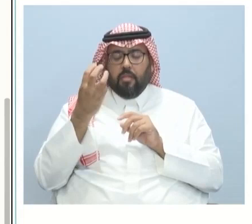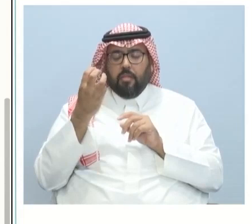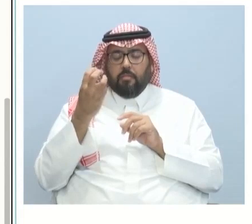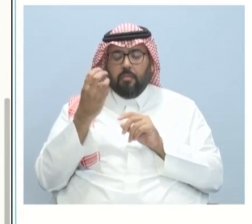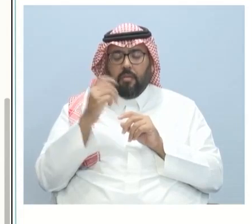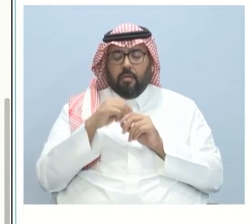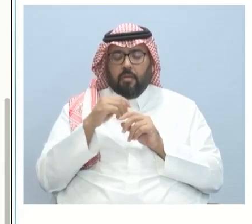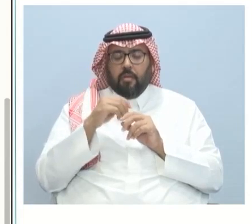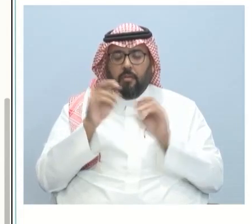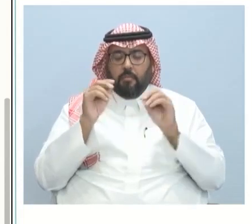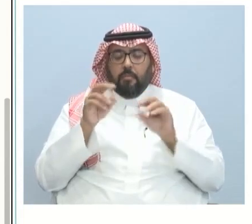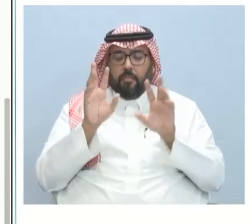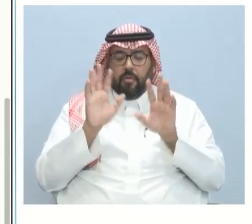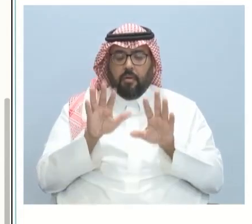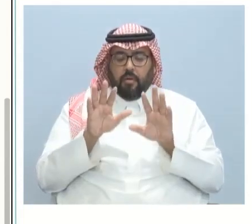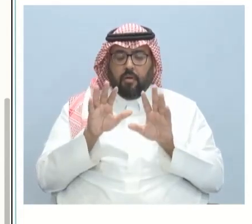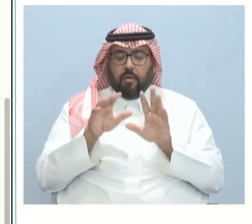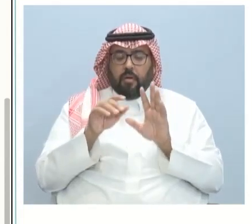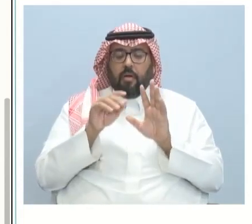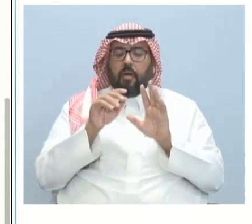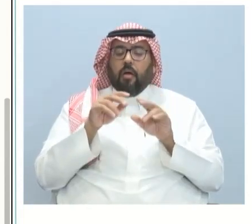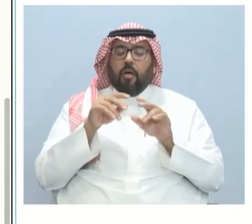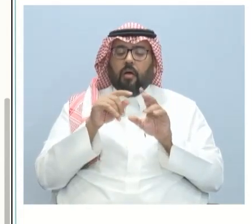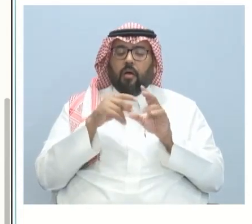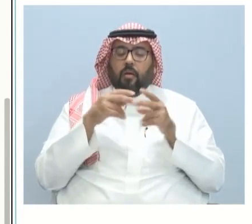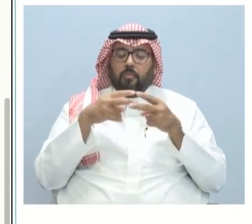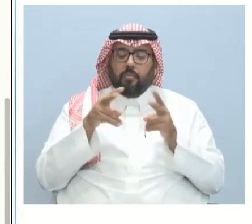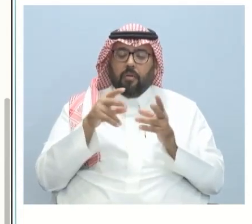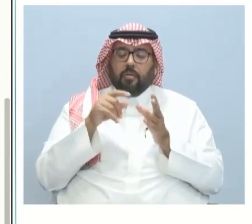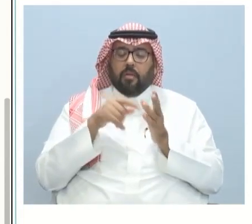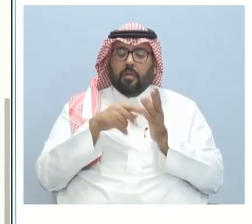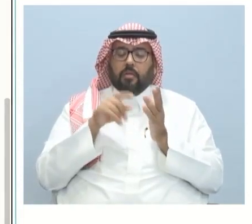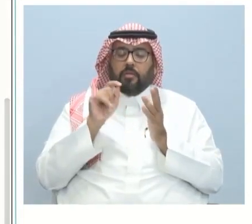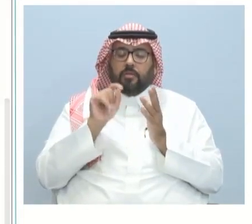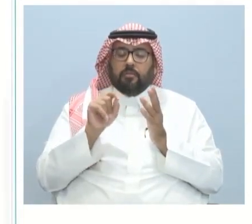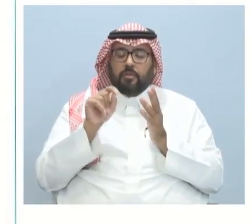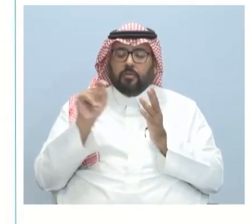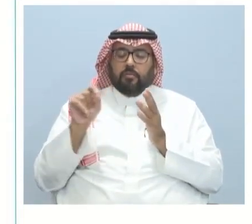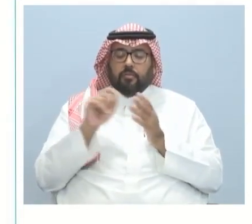و300 باعتبار ان نقطه بدايه الروبوت هي صفر